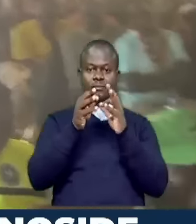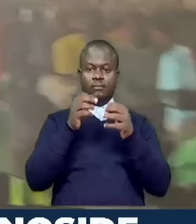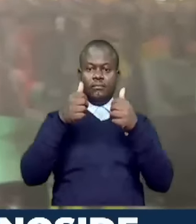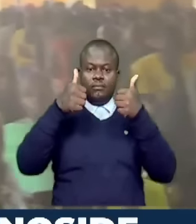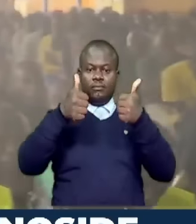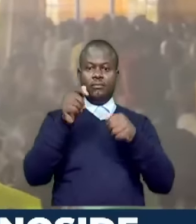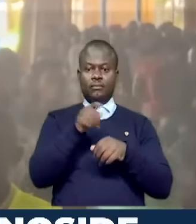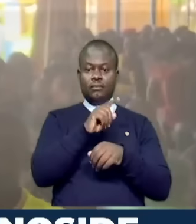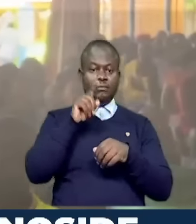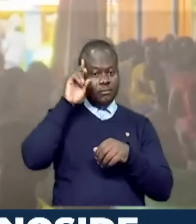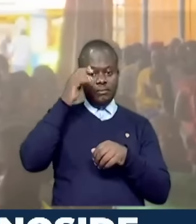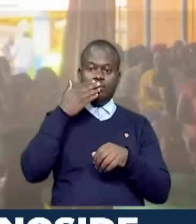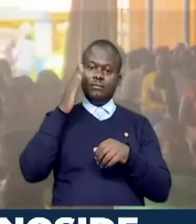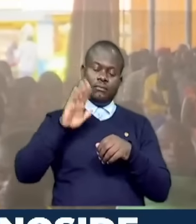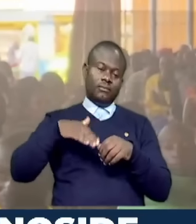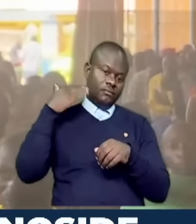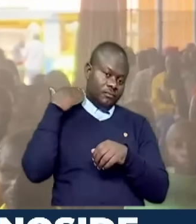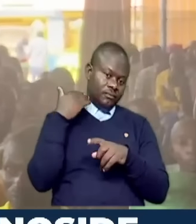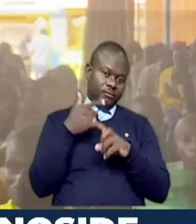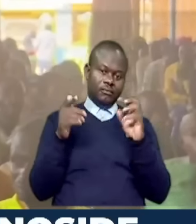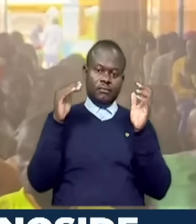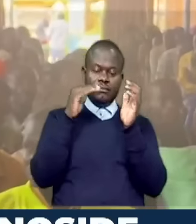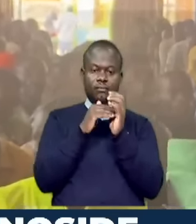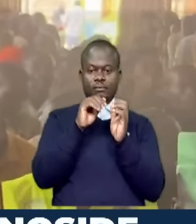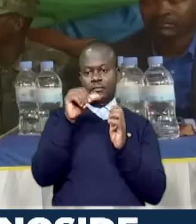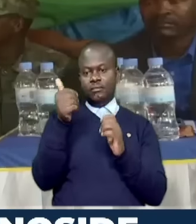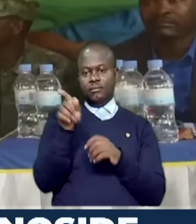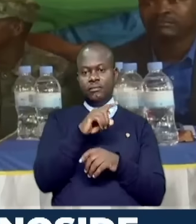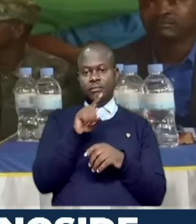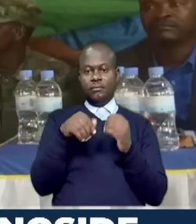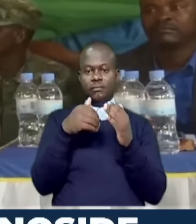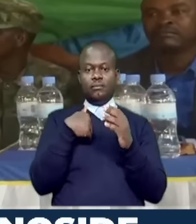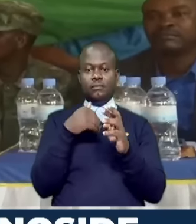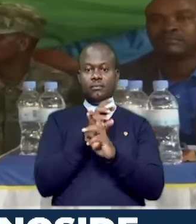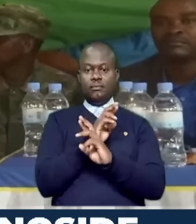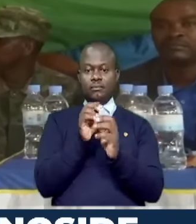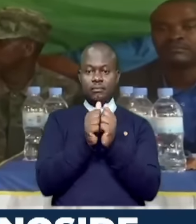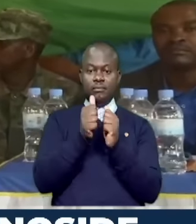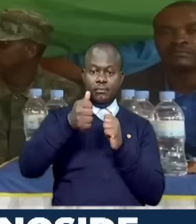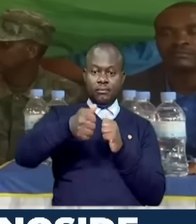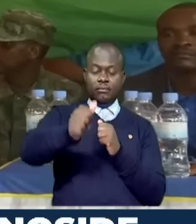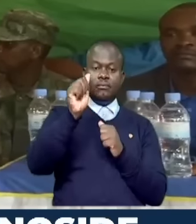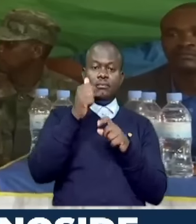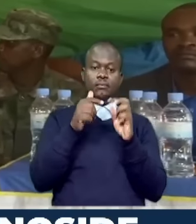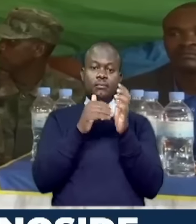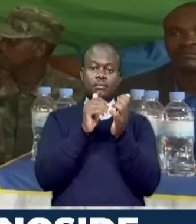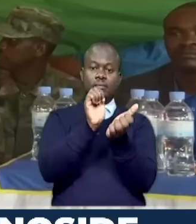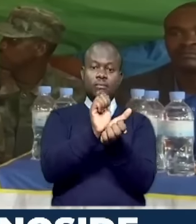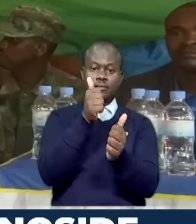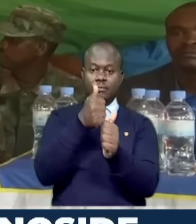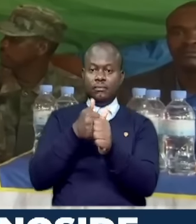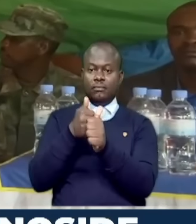icyaha cy'ingengabitekerezo ya jenoside n'ibindi byaha bifitanye isano nayo ndetse n'ibihano kuri buri